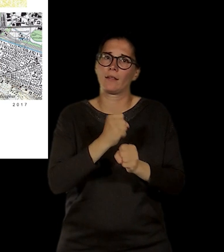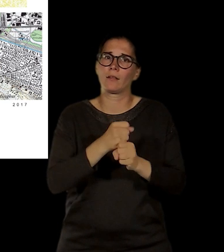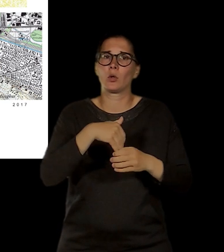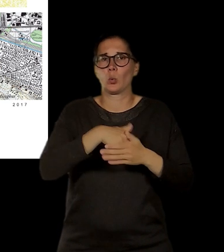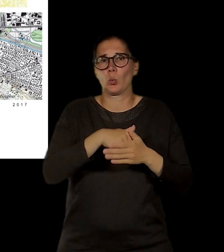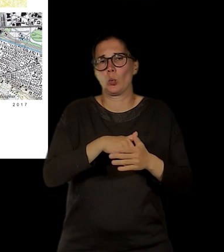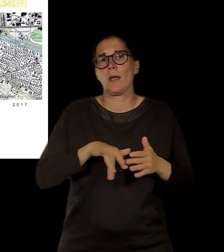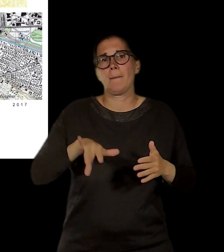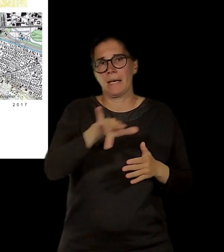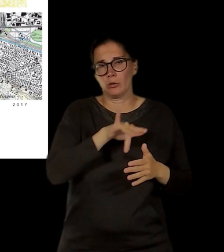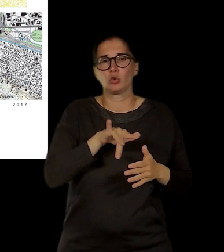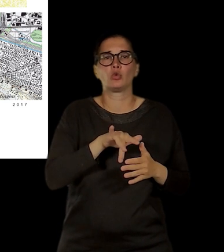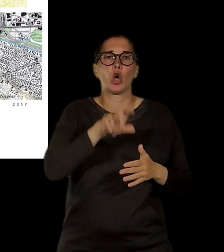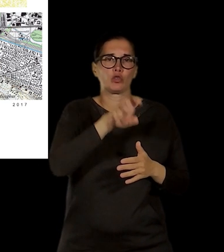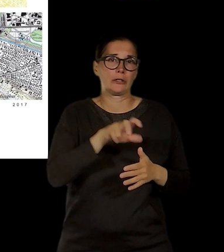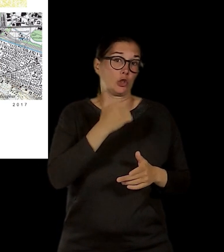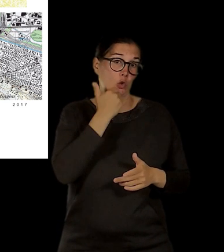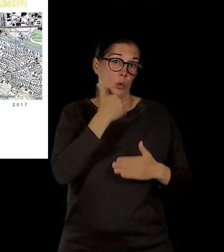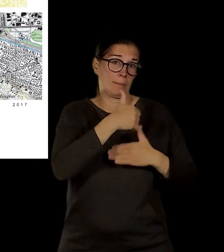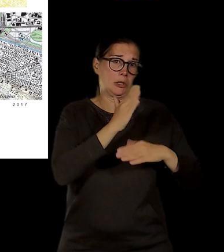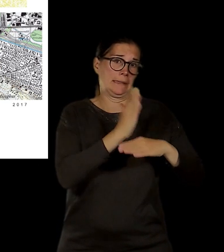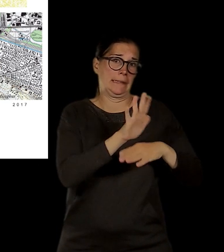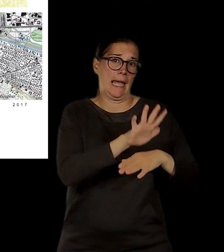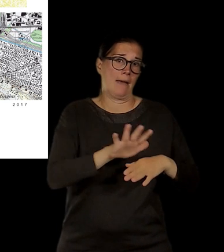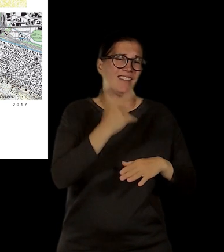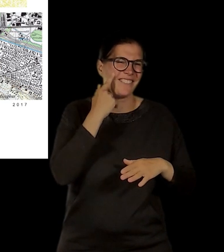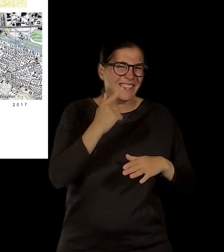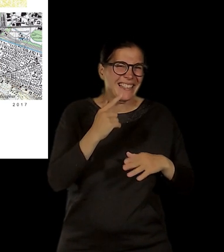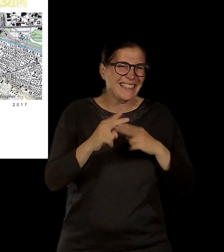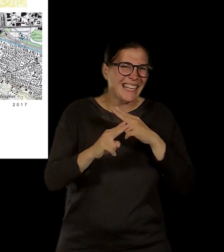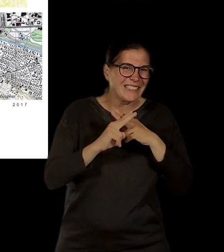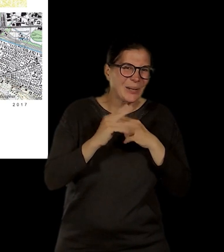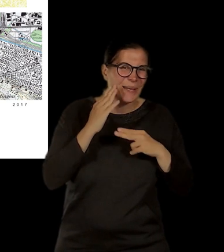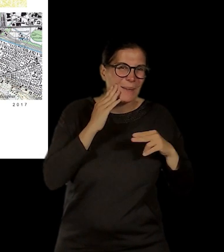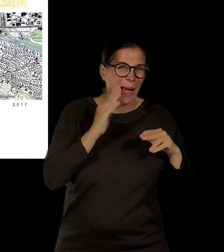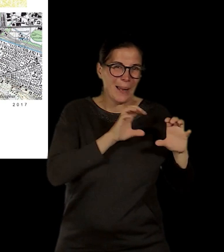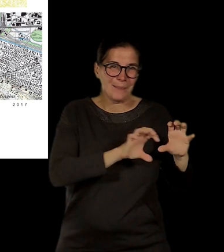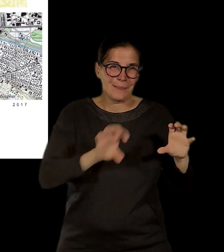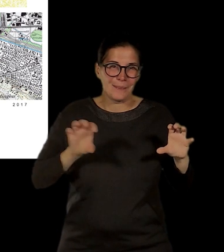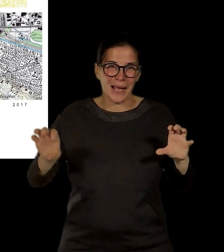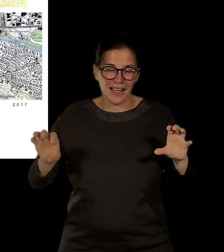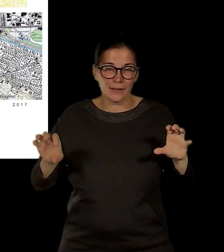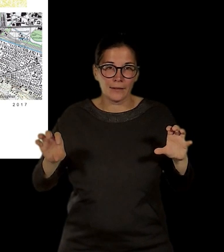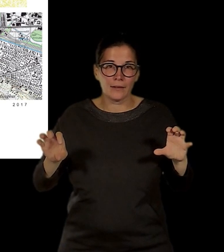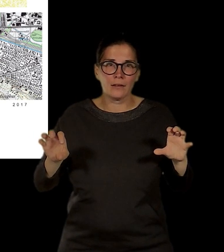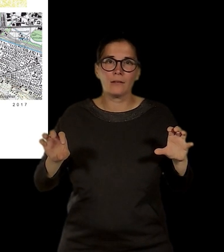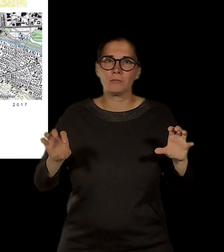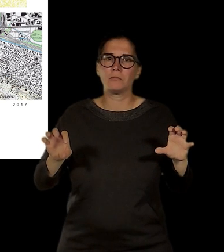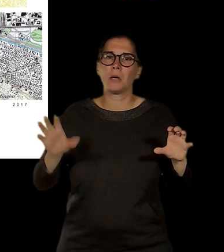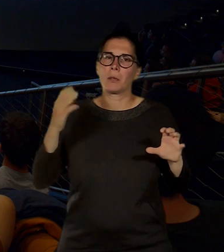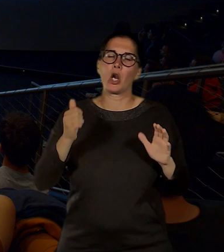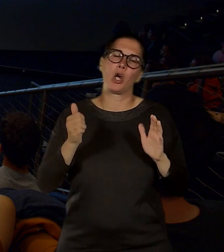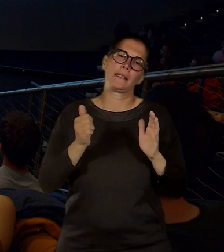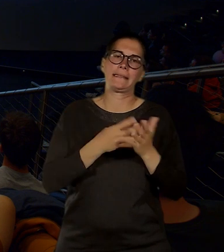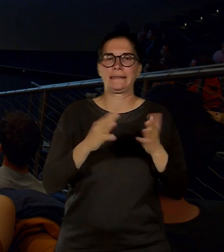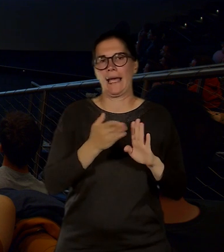Schwammendingen na severu Curychu, která vznikla, dole vidíte několik historických plánků, kolem začátkem 20. století